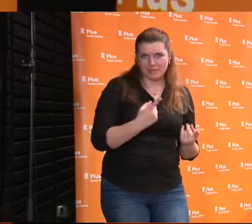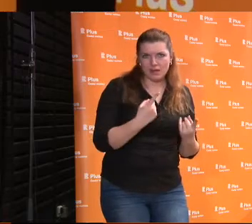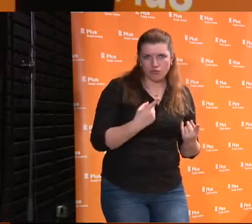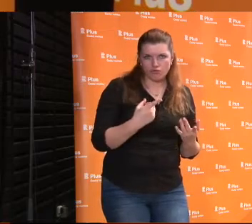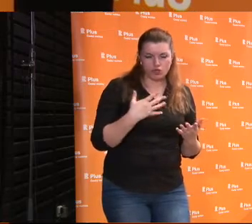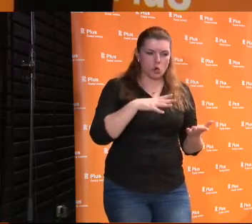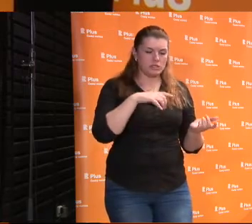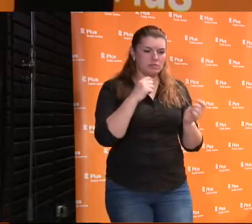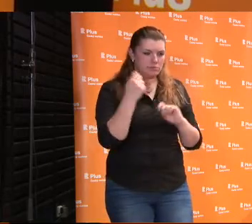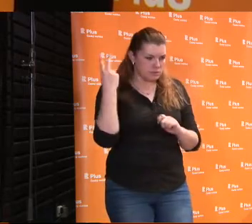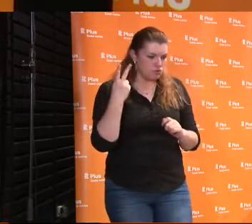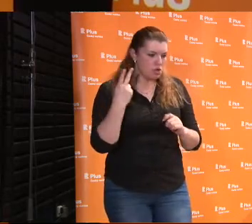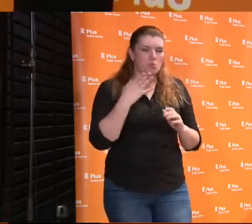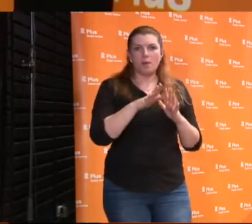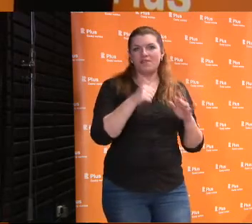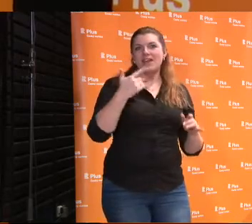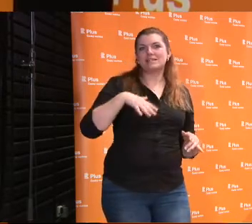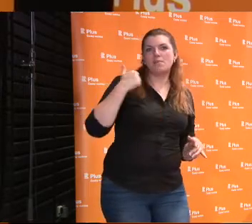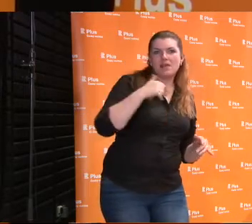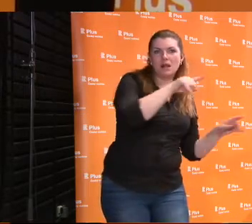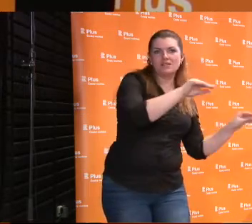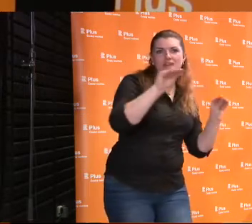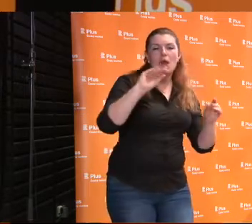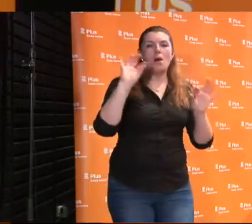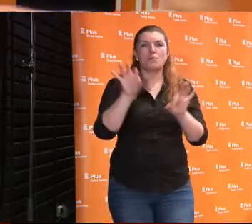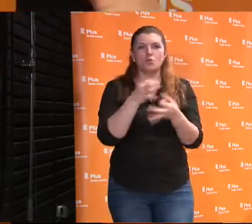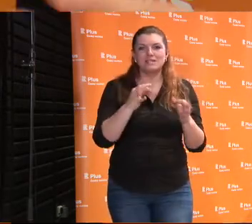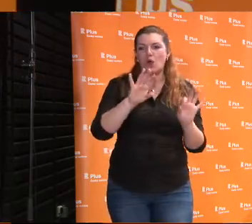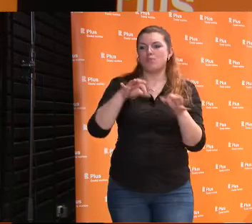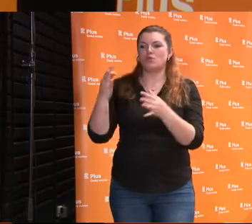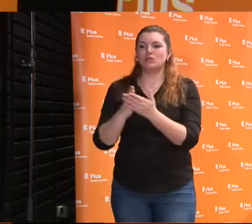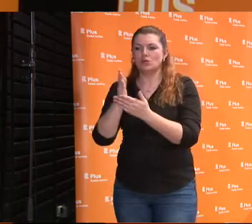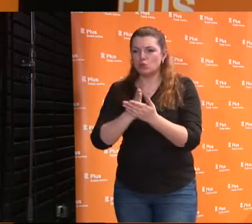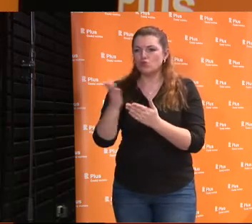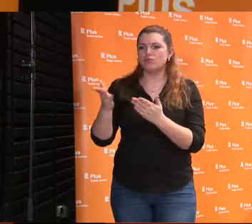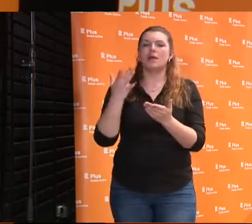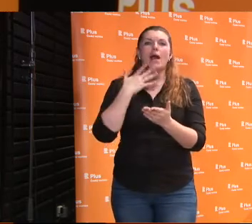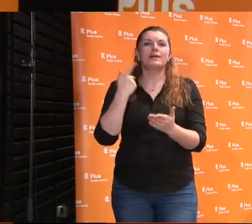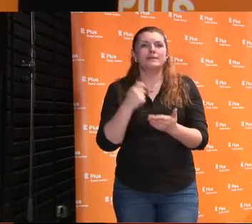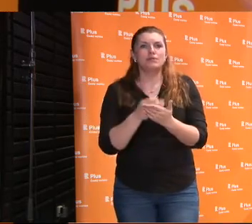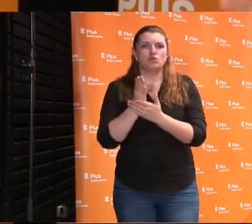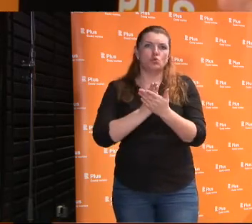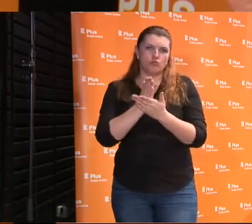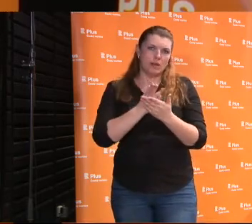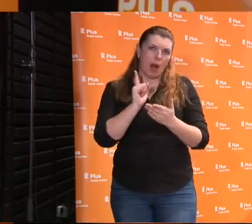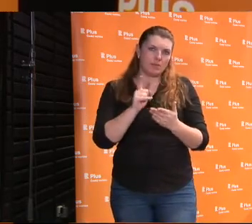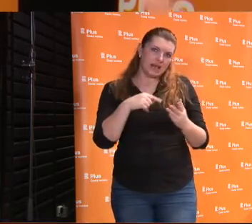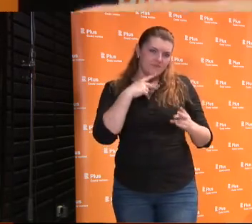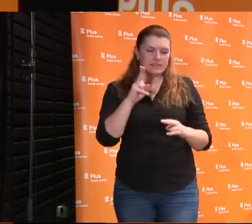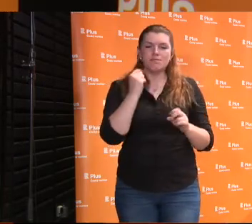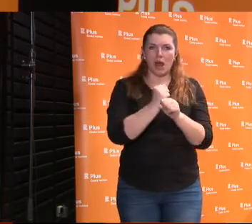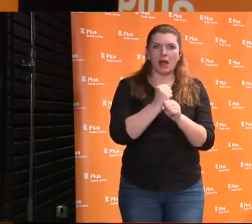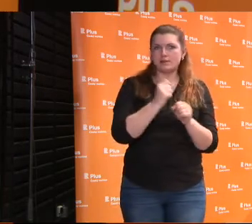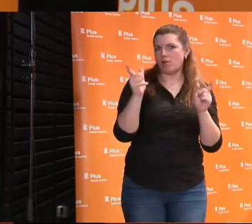jde, napřed to bylo od zemědělství do průmyslu a pak od průmyslu ke službám a o tom, jaké služby by to měly být, to znamená práce s lidmi,